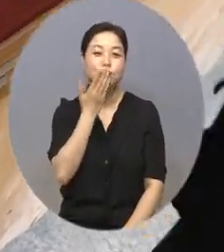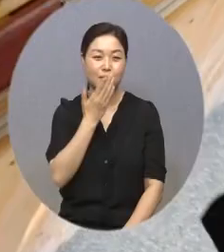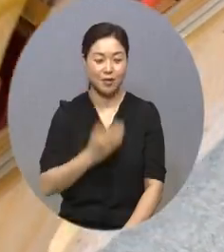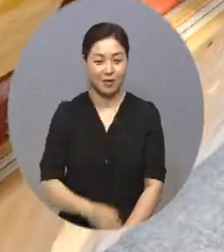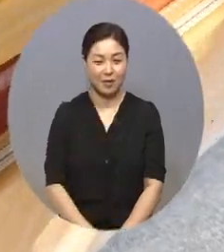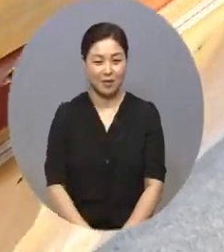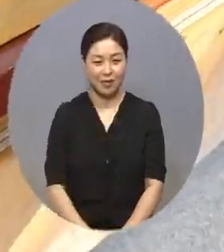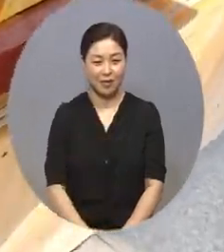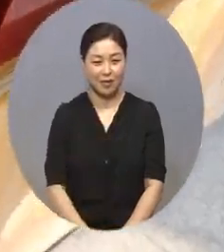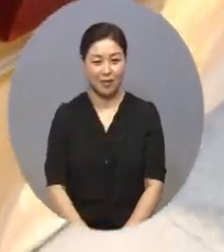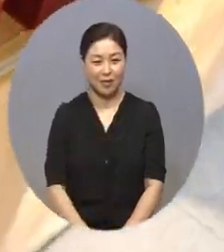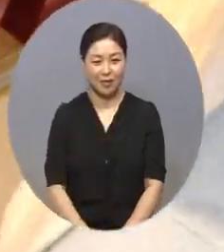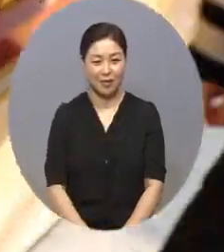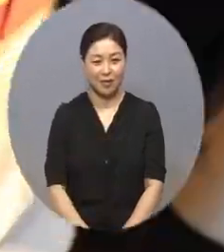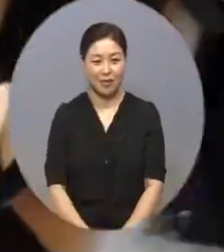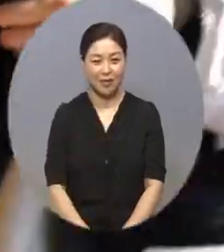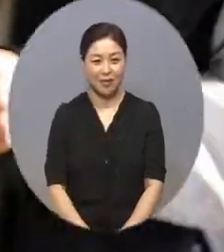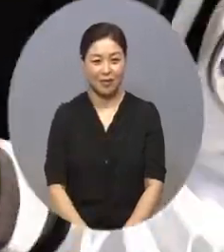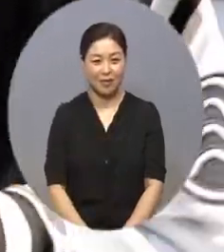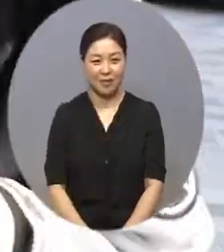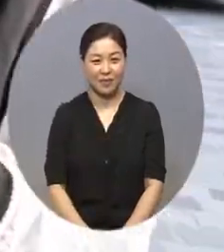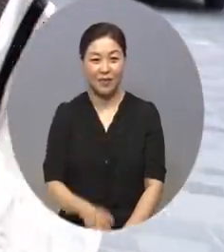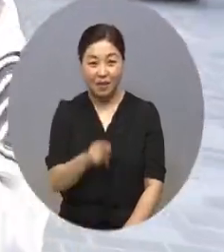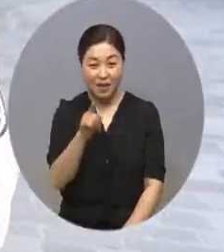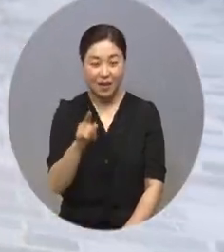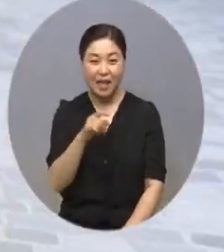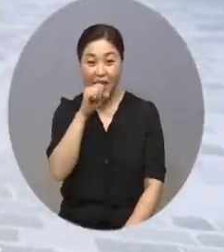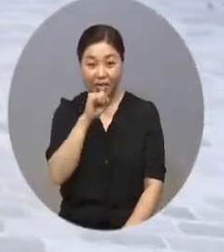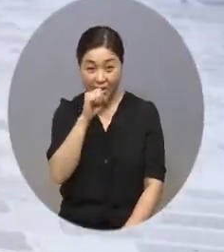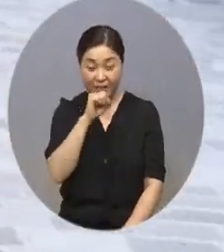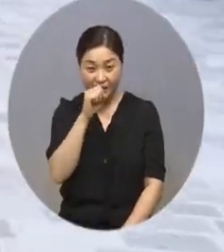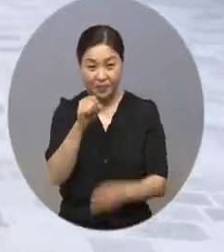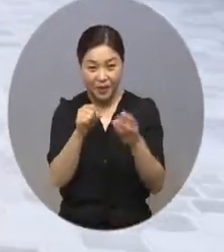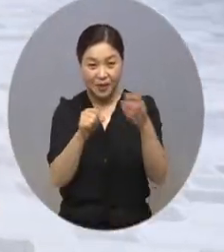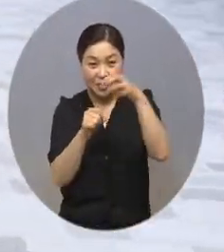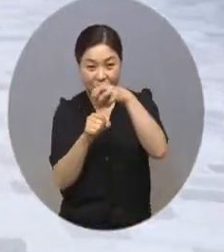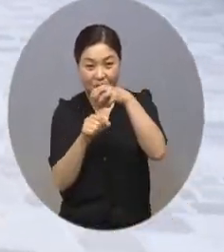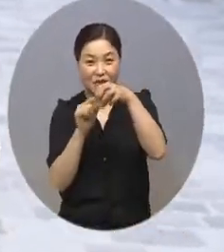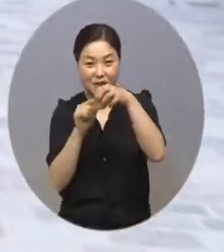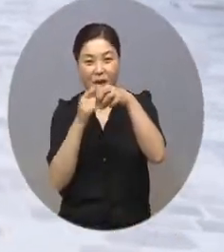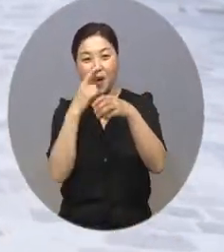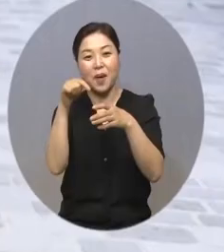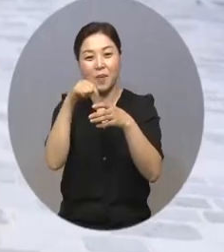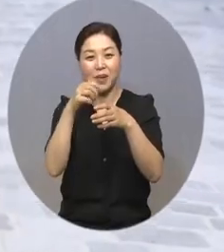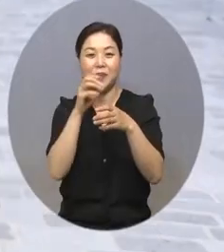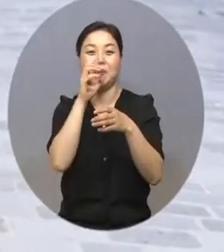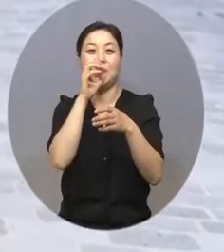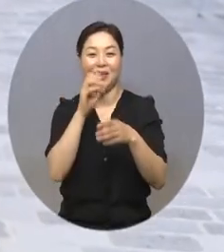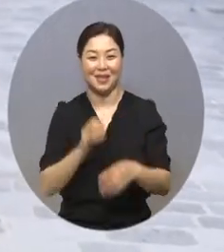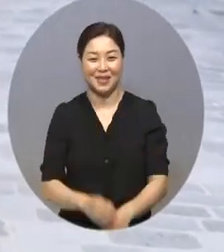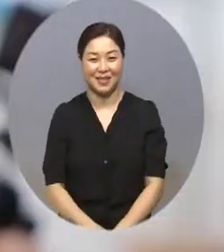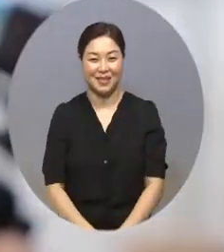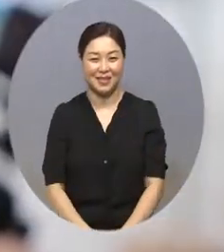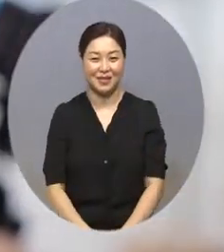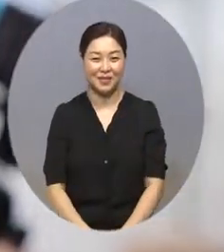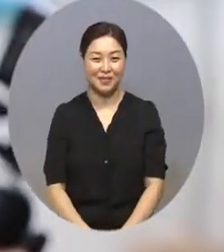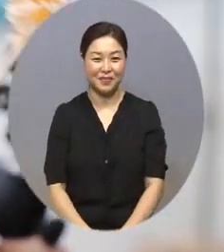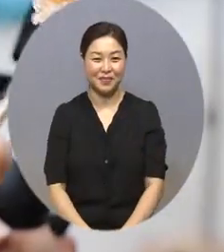진짜 맛 봐 여기 아이스크림이다 가겠다고 올려놓은 고 컵이 아 방이 거예